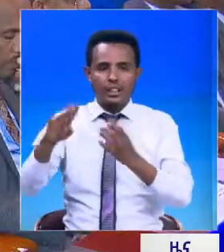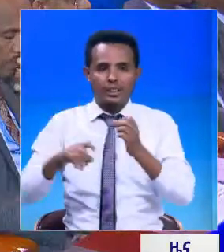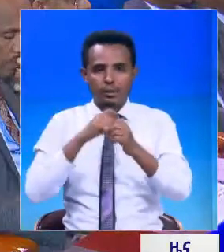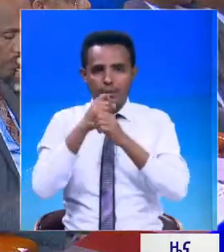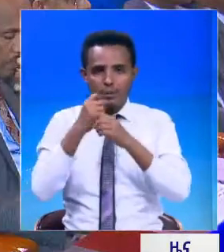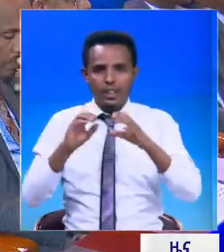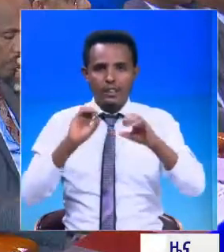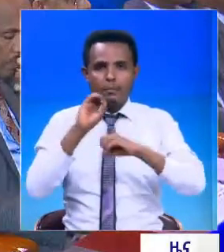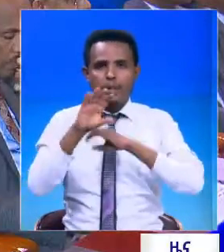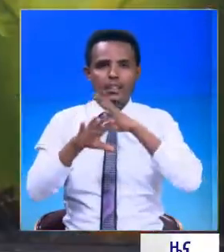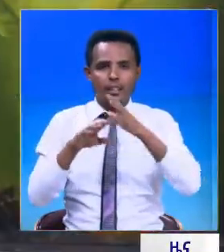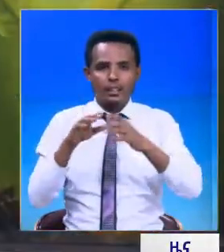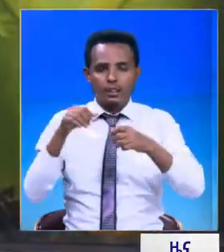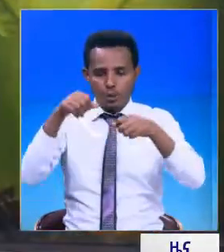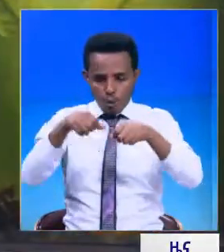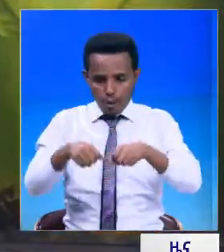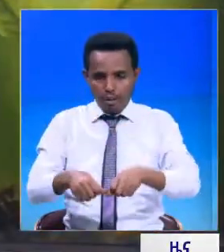ሲመክር ይቆያል።